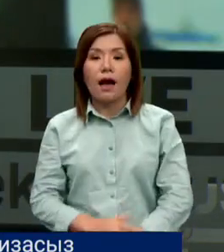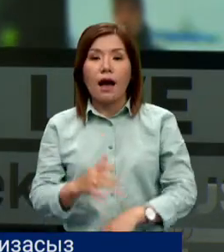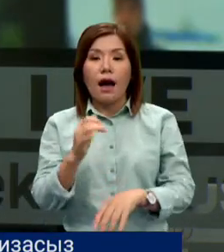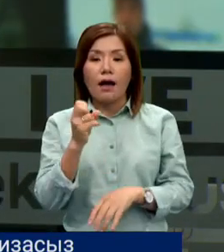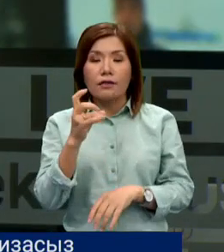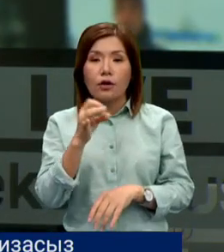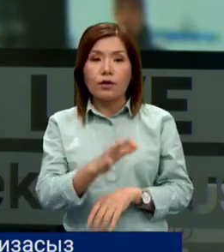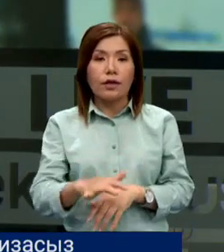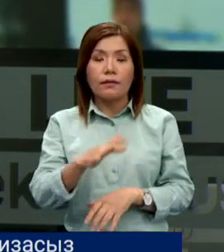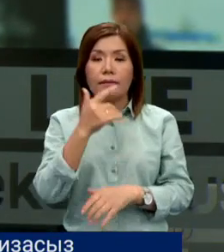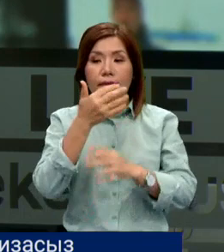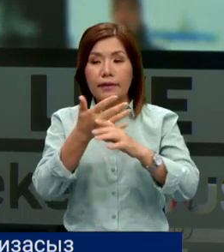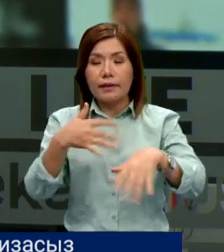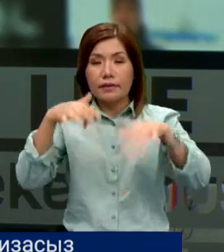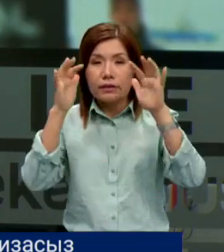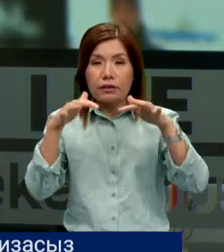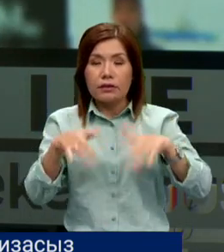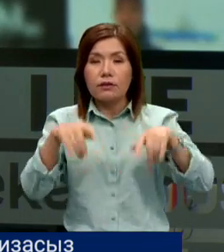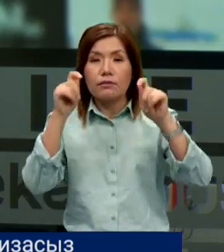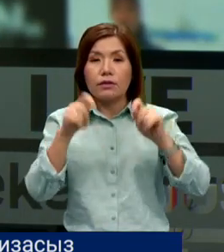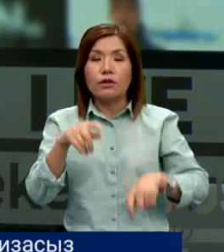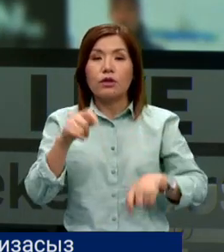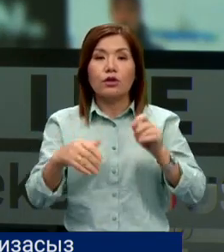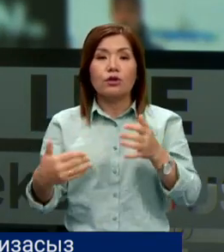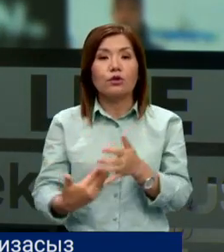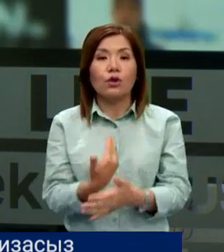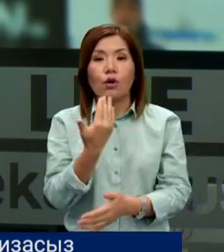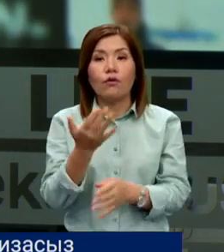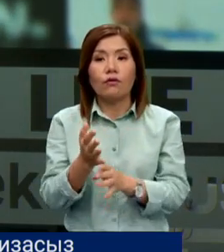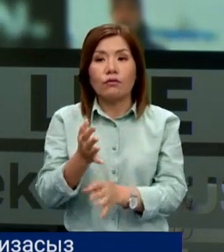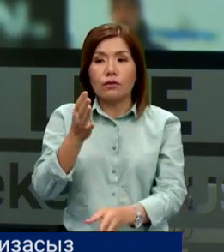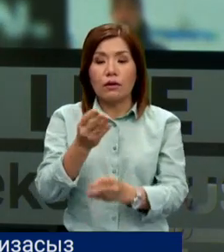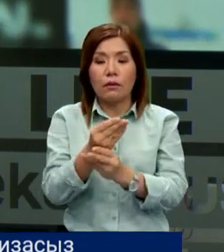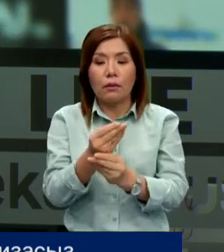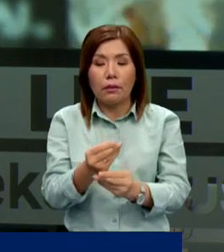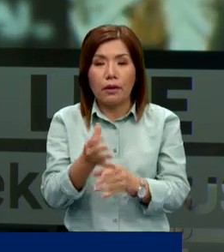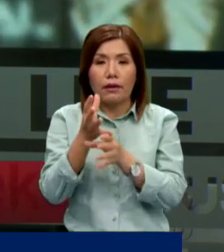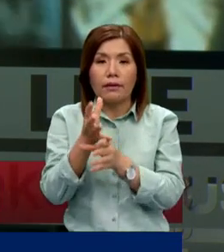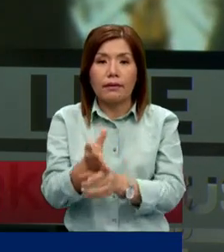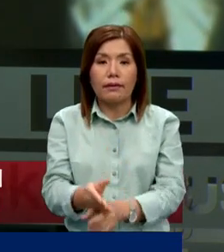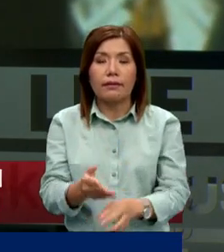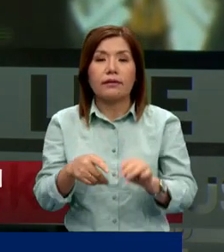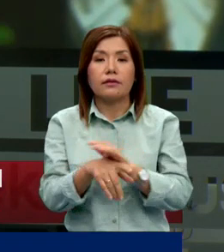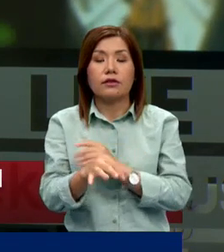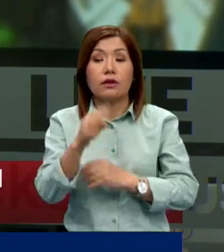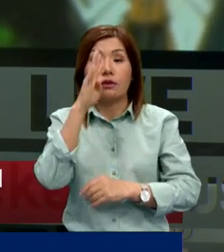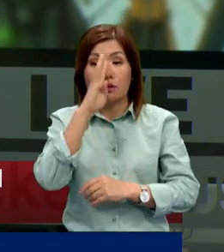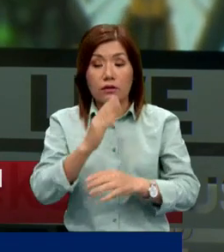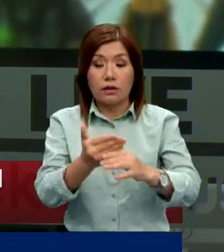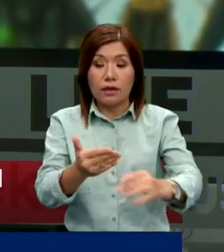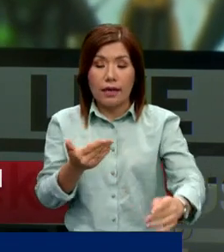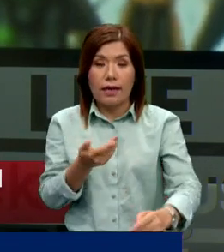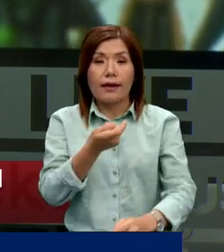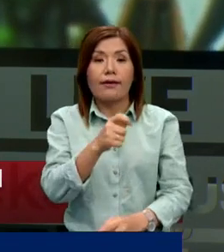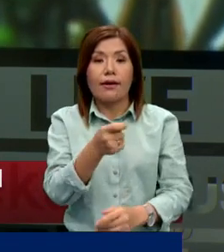Ақтауда бірер апта бұрын жауған нөсер жауынан кейін су жаңа тұрғын үй кешенінің іргетасы үгітіліп жатыр. Төрт ай бұрын ғана баспана